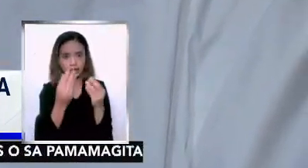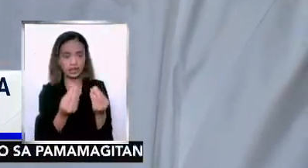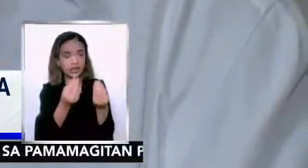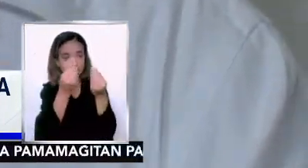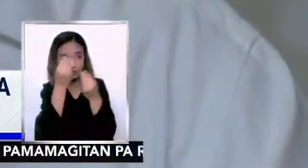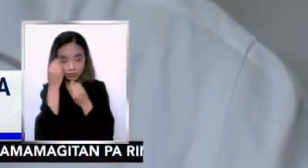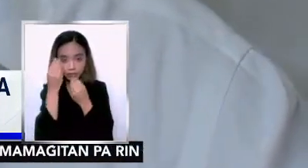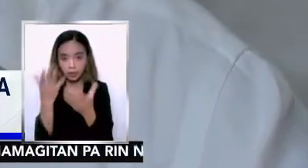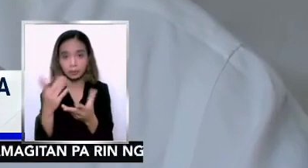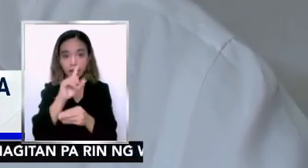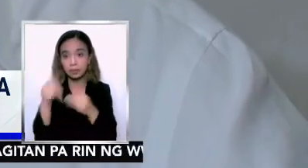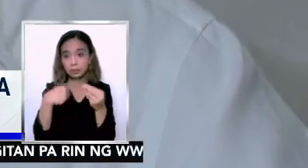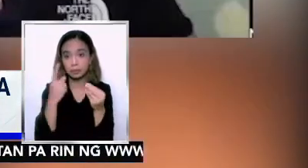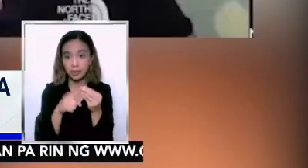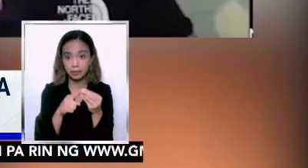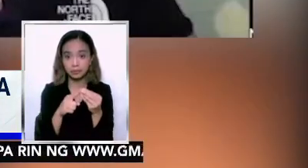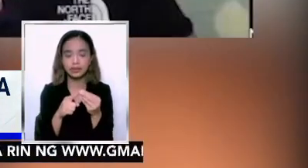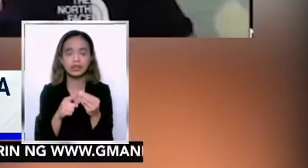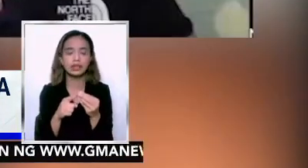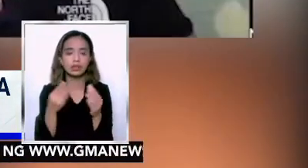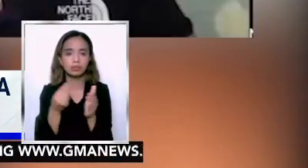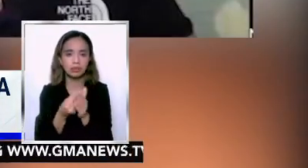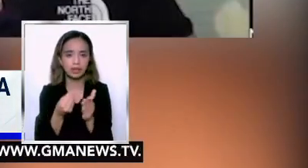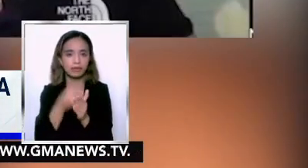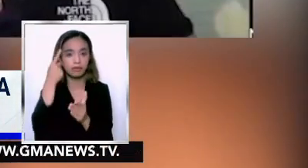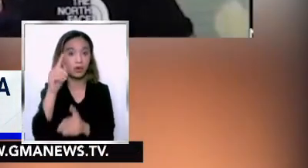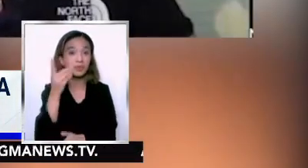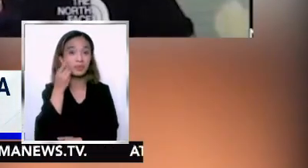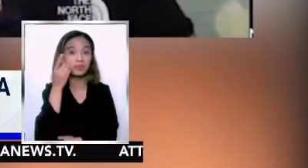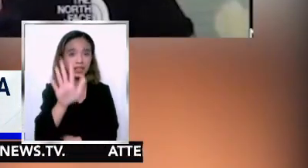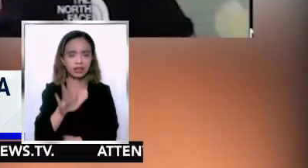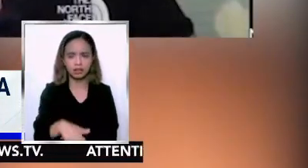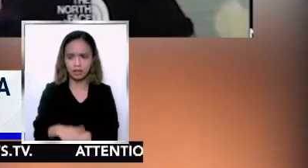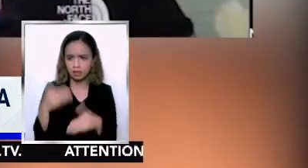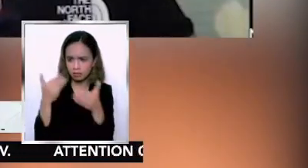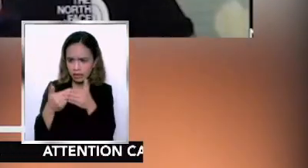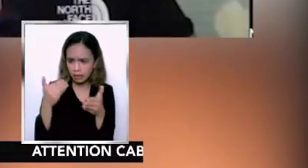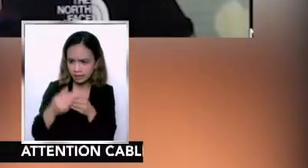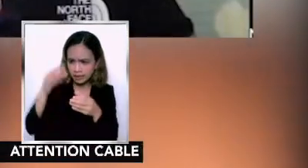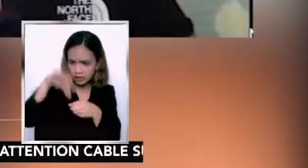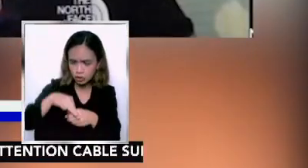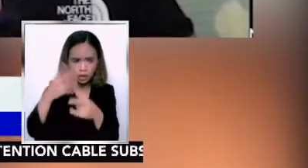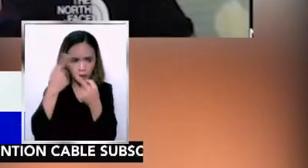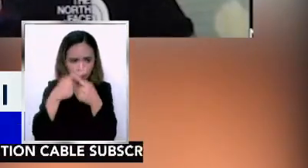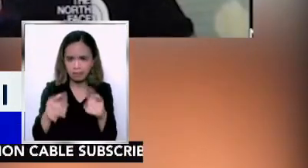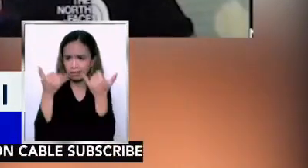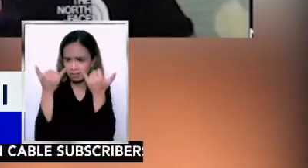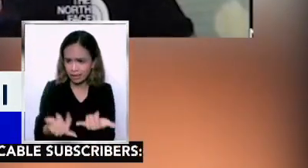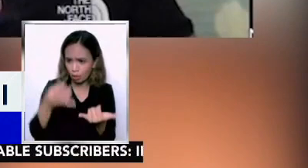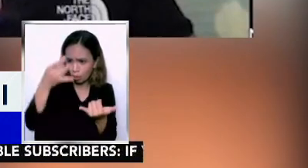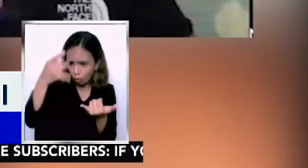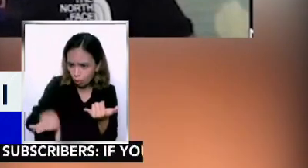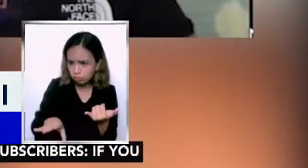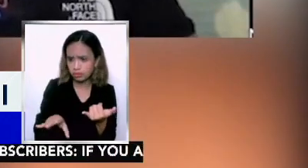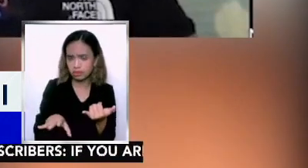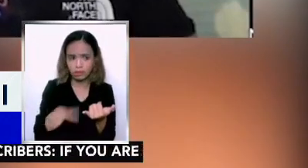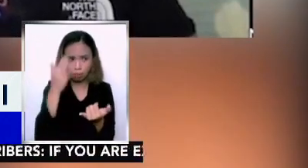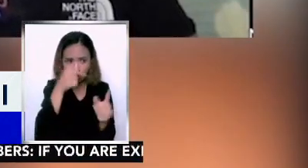kaugnay sa delivery ng pera kay De Lima. Lapit ng eleksyon, bakit ngayong eleksyon lamang siya